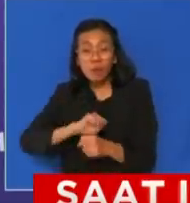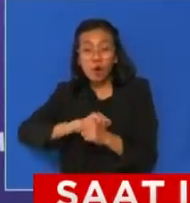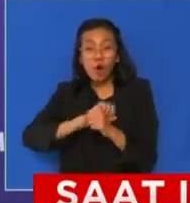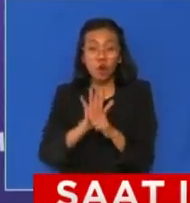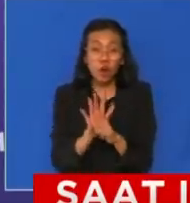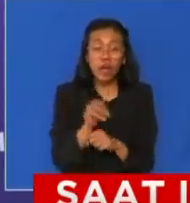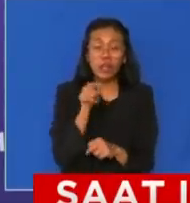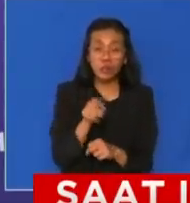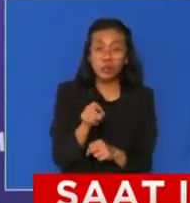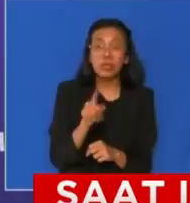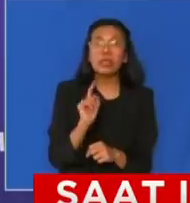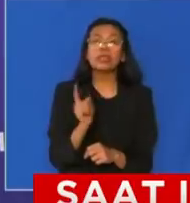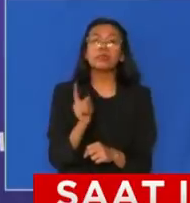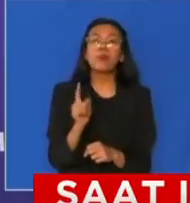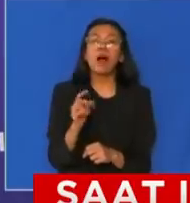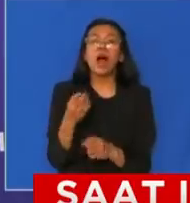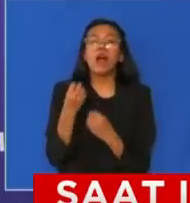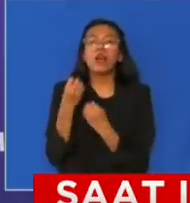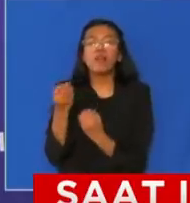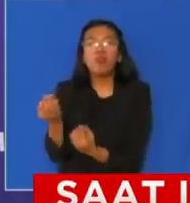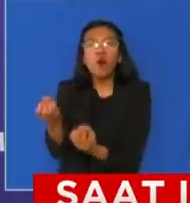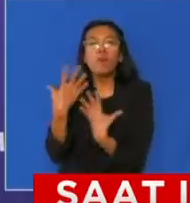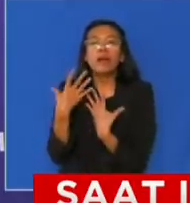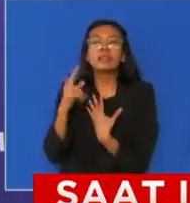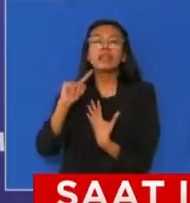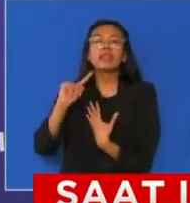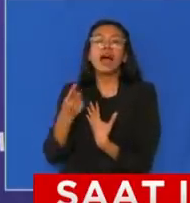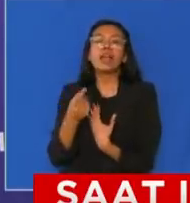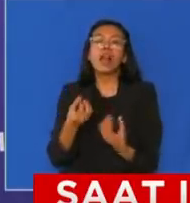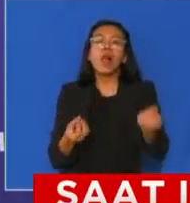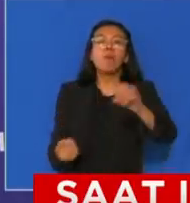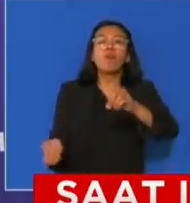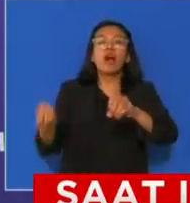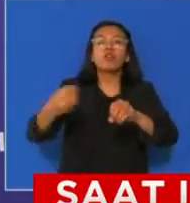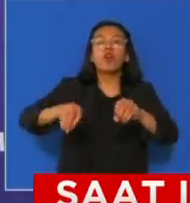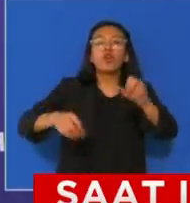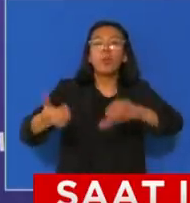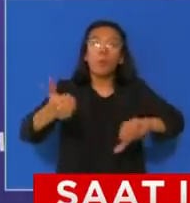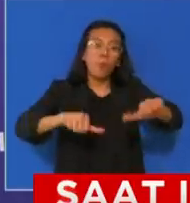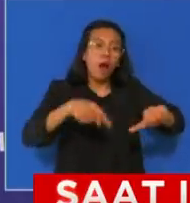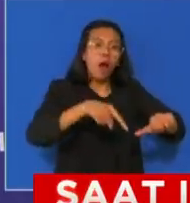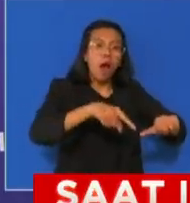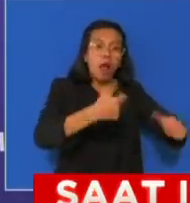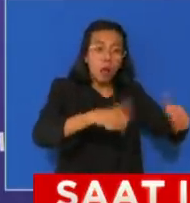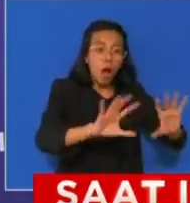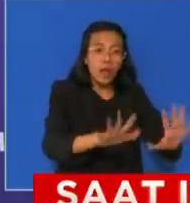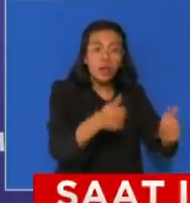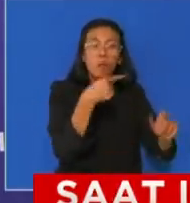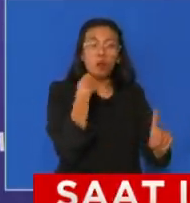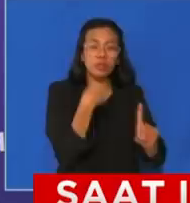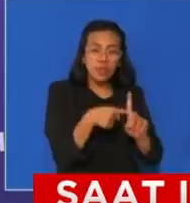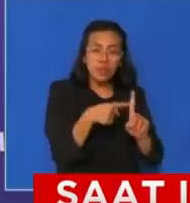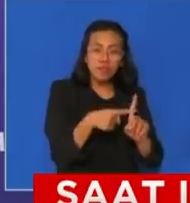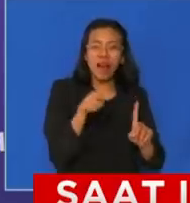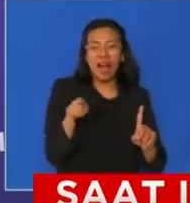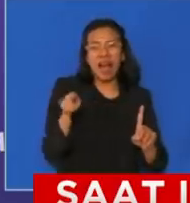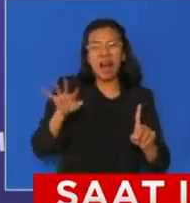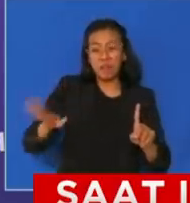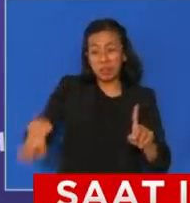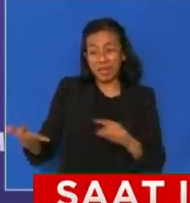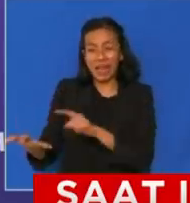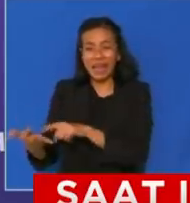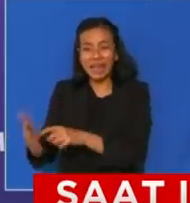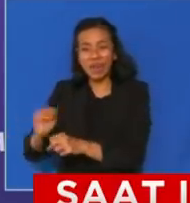kasus yang meninggal dengan konfirmasi laboratorium positif belum Hai kasus PDP